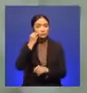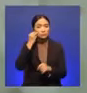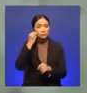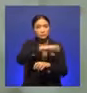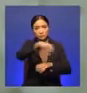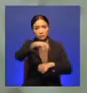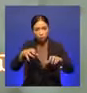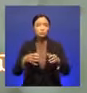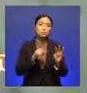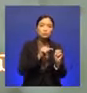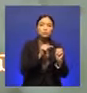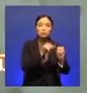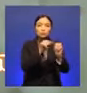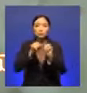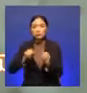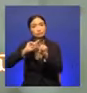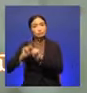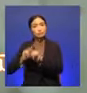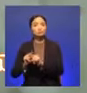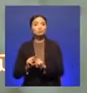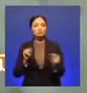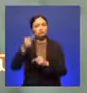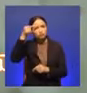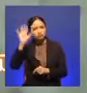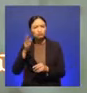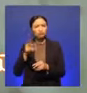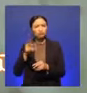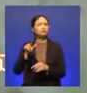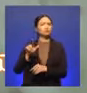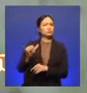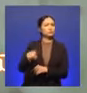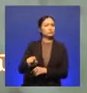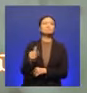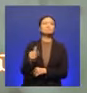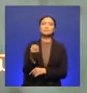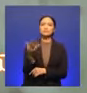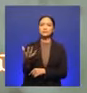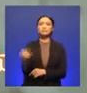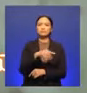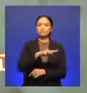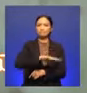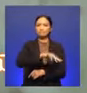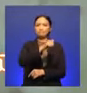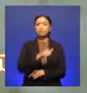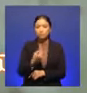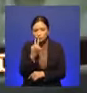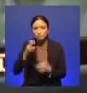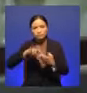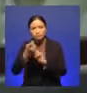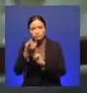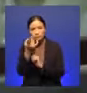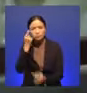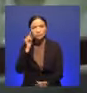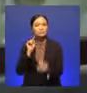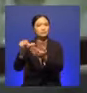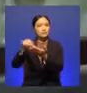จาะไปที่หมู่บ้านในพื้นที่ชนบทและภูธรมากกว่าเป็นต้นนะครับตามสภาพปัญหาที่มีอยู่ ต่ไง